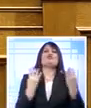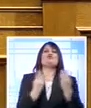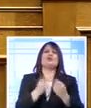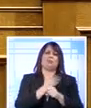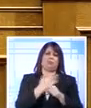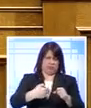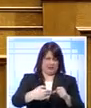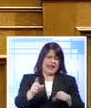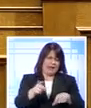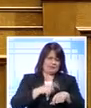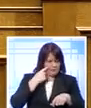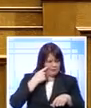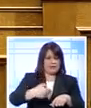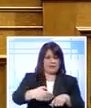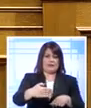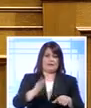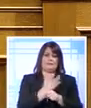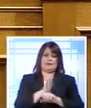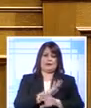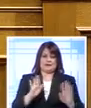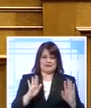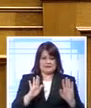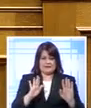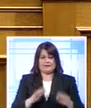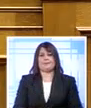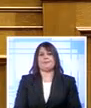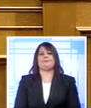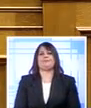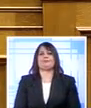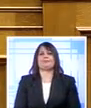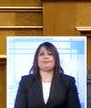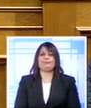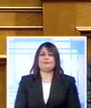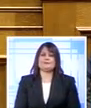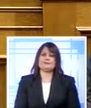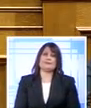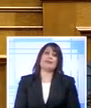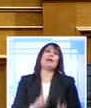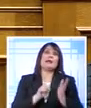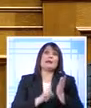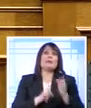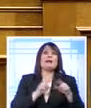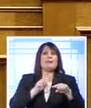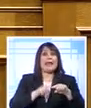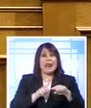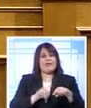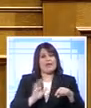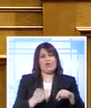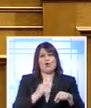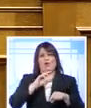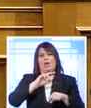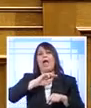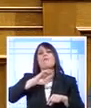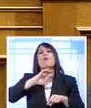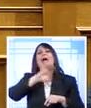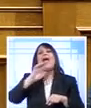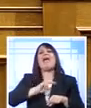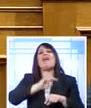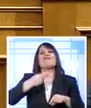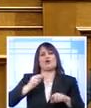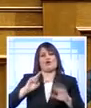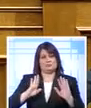μαθηματική ακρίβεια. Είναι ο δικός χάρτης για την έξοδο της χώρας μας από το ευρώ αυτή η πολιτική. Το ναι στη δανειακή σύμβαση αργά ή